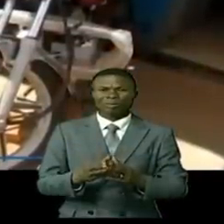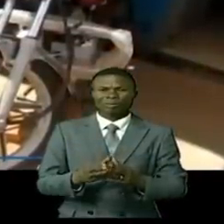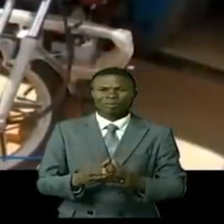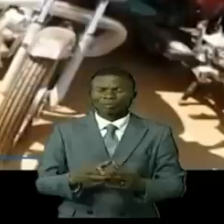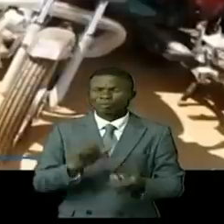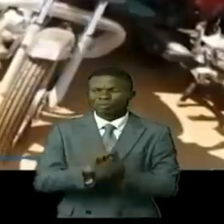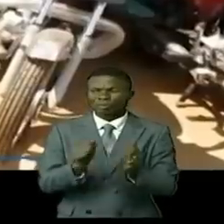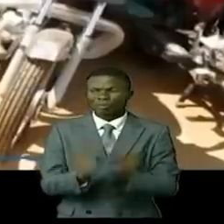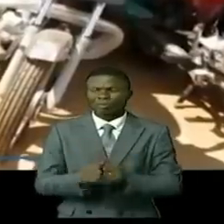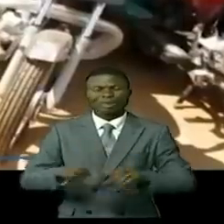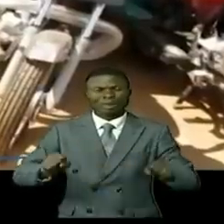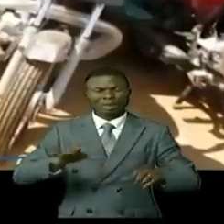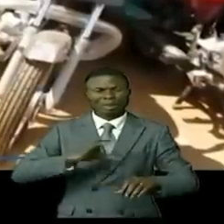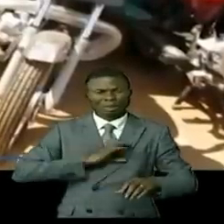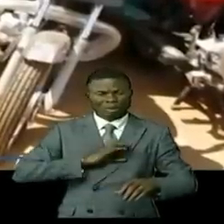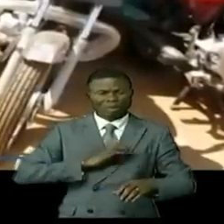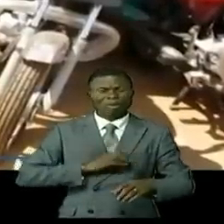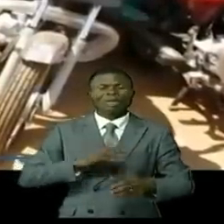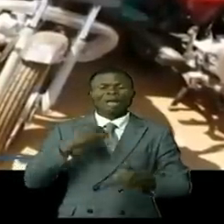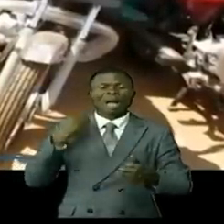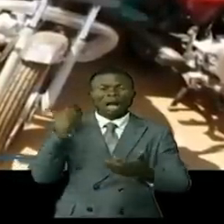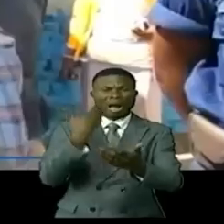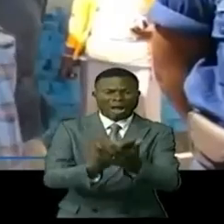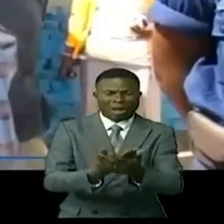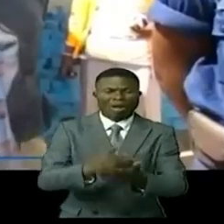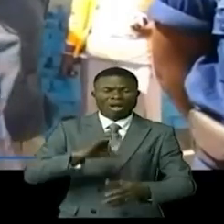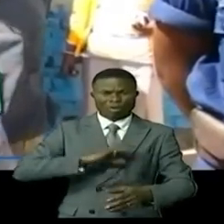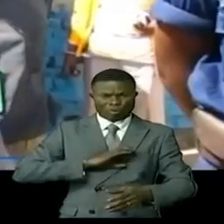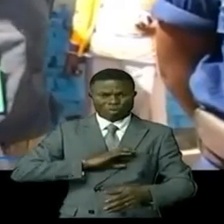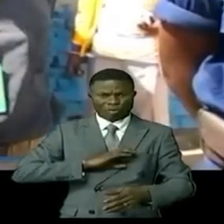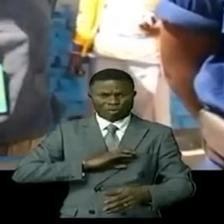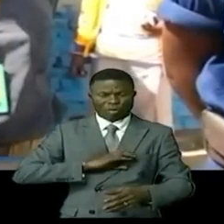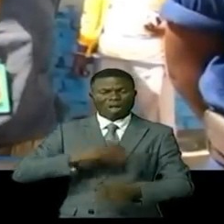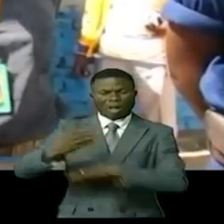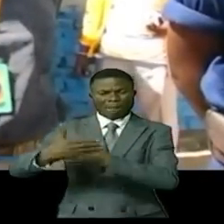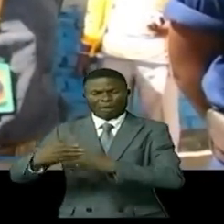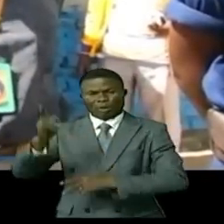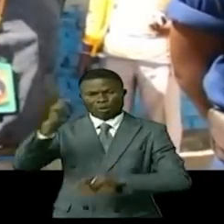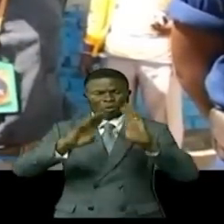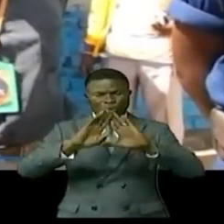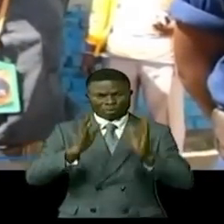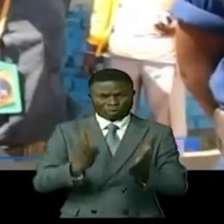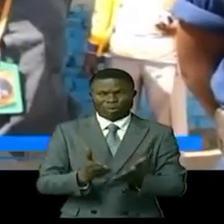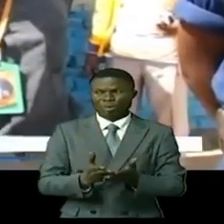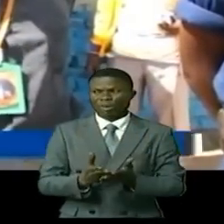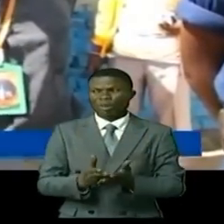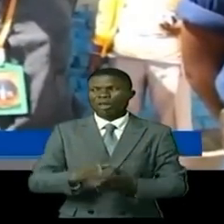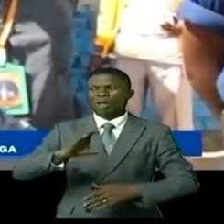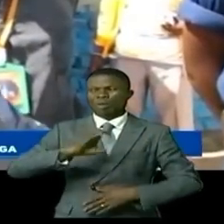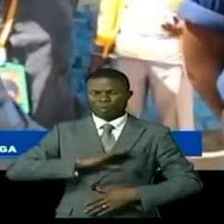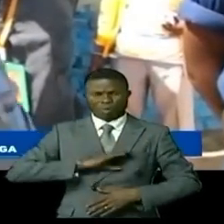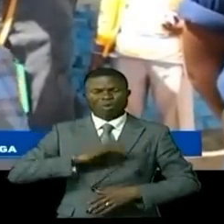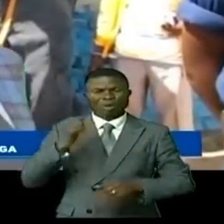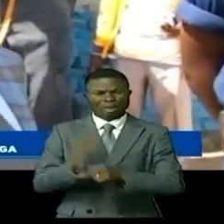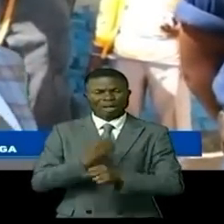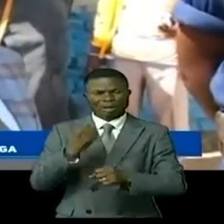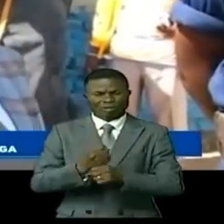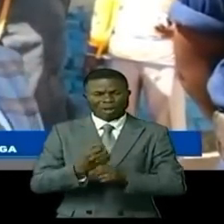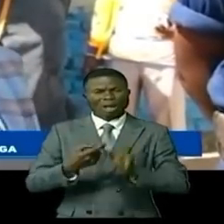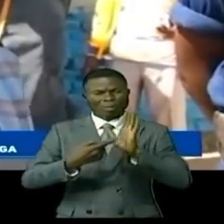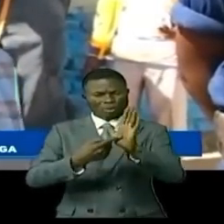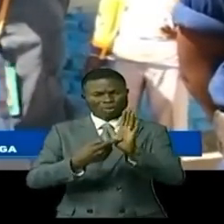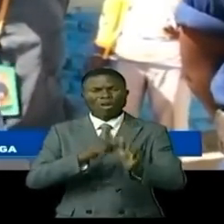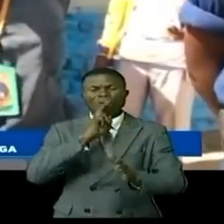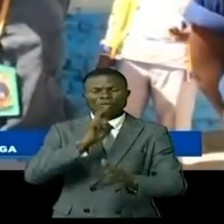police soit réellement une police de proximité. C'est-à-dire une police à chaque fois que